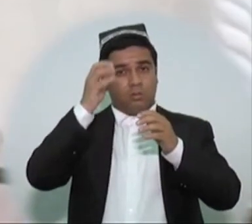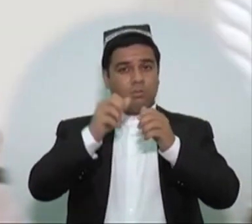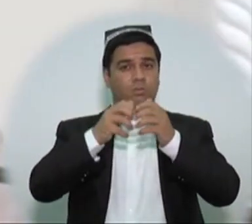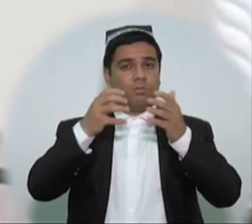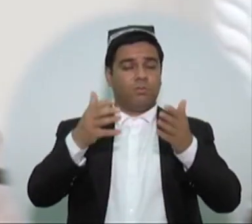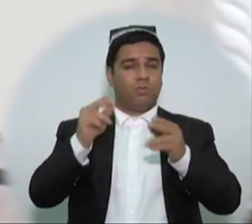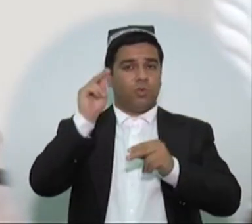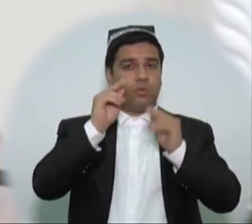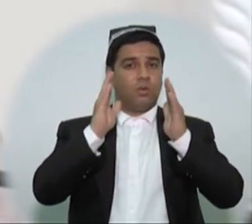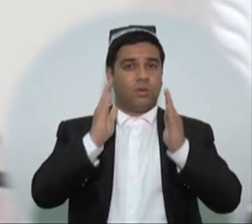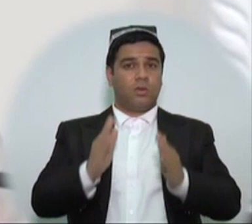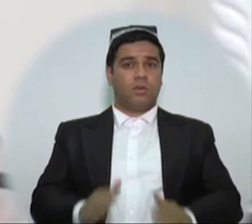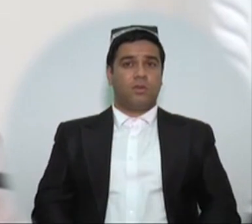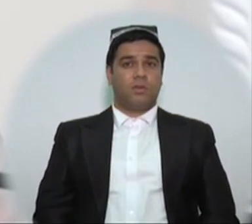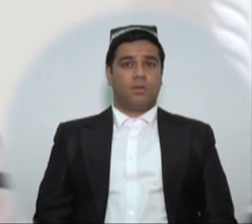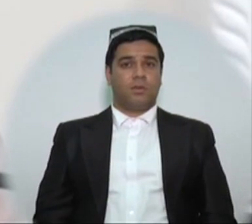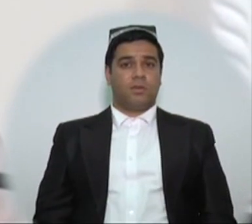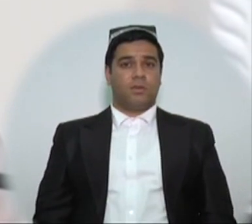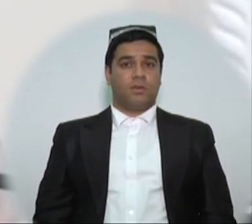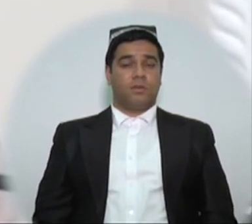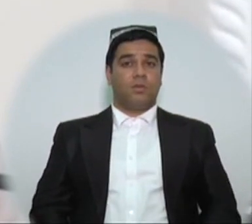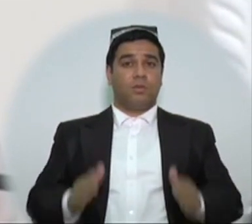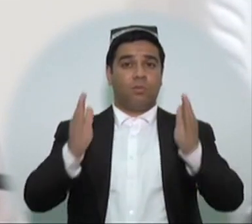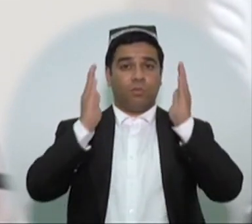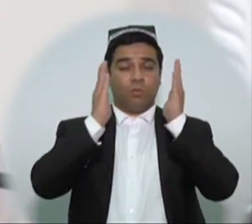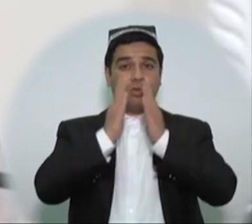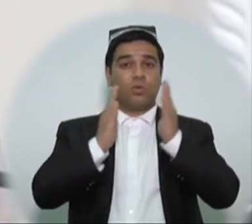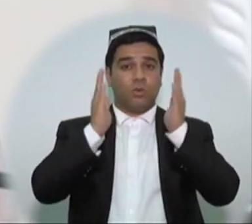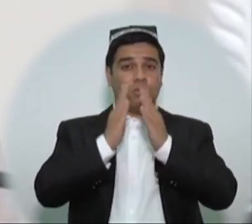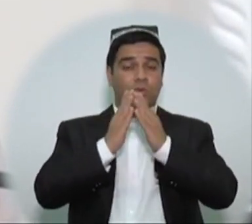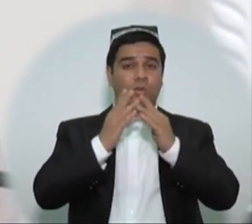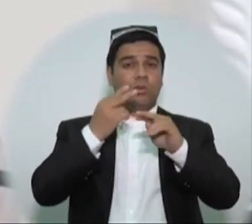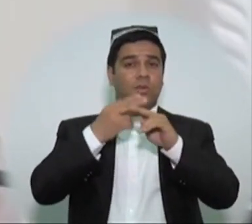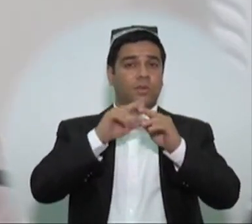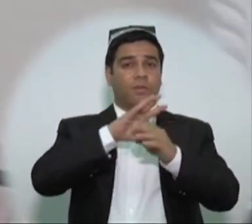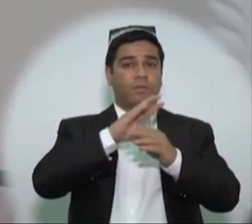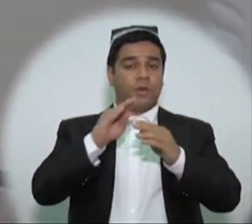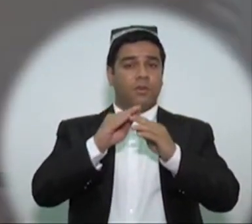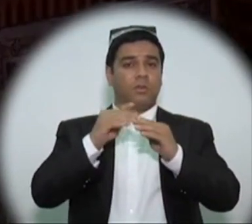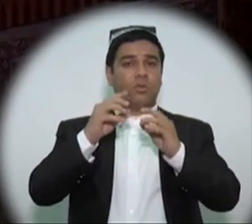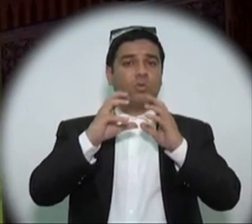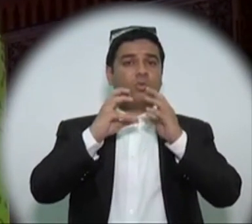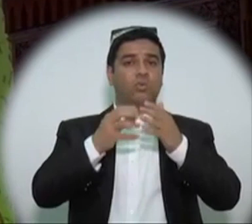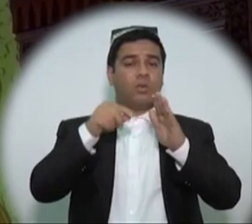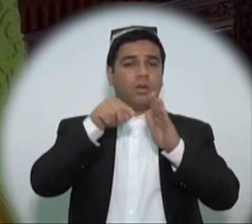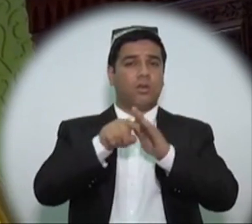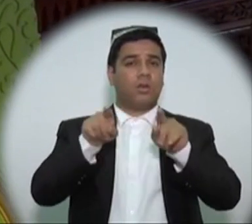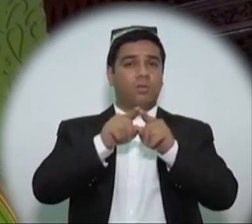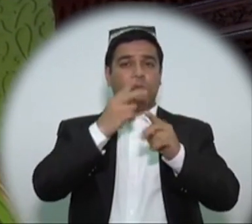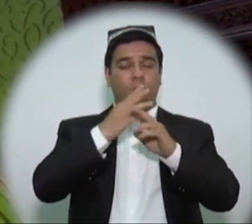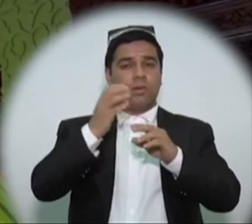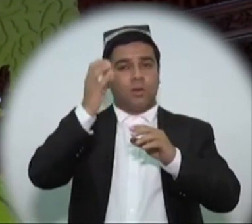tashladi. Musulmon qalamkashlar dünya hali yüzünü körmegen